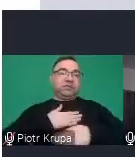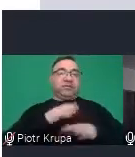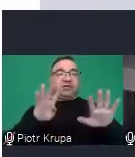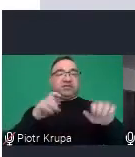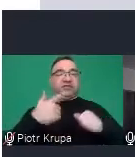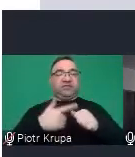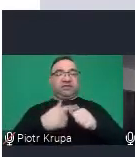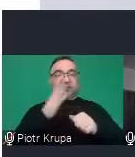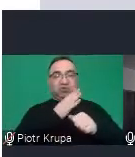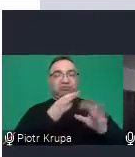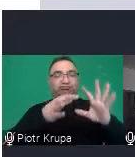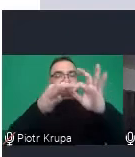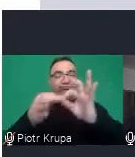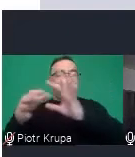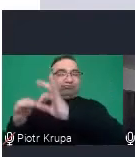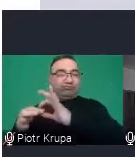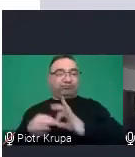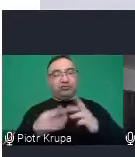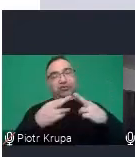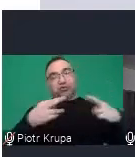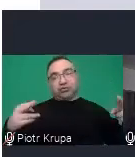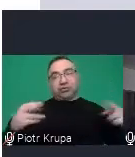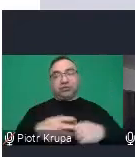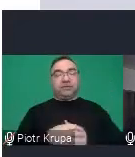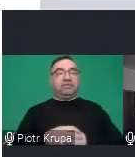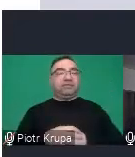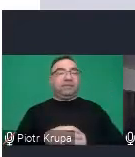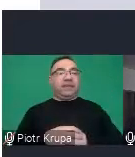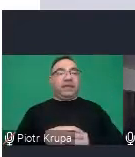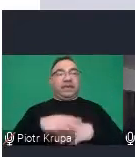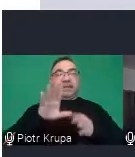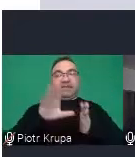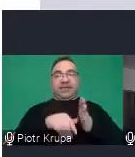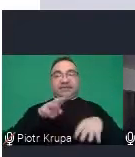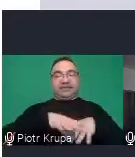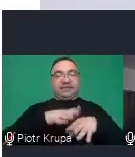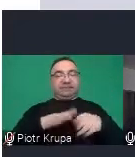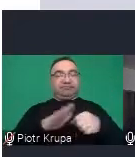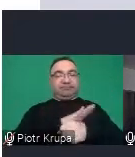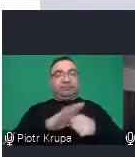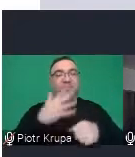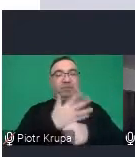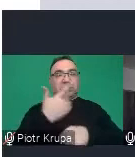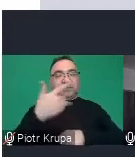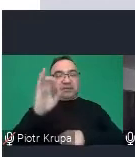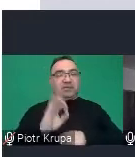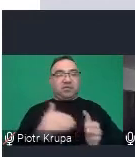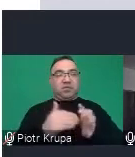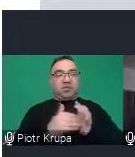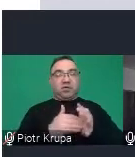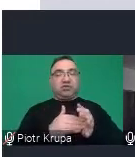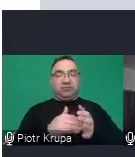920 sztuk węzłów ciepłowniczych różnego typu. Miejski system ciepłowniczy pokrywa ponad 52% potrzeb